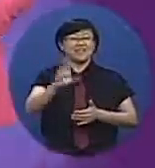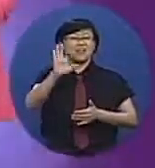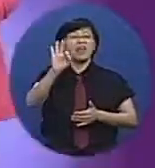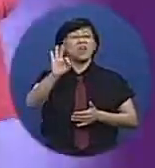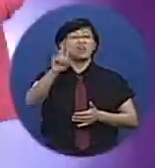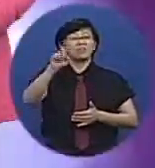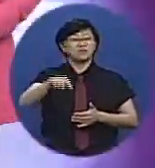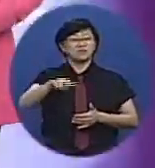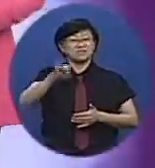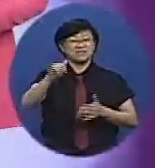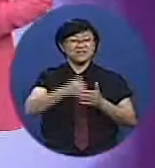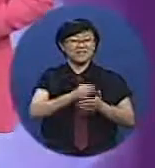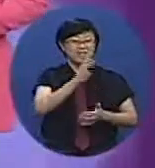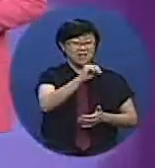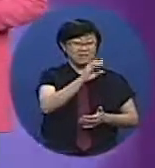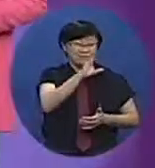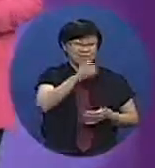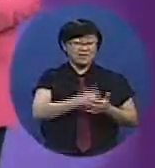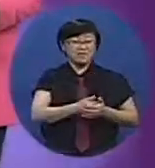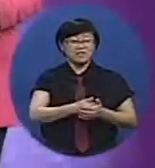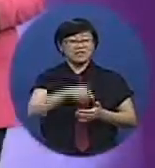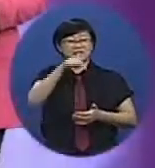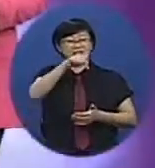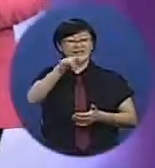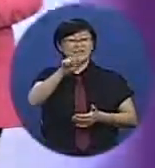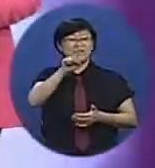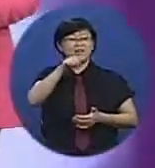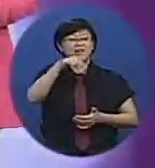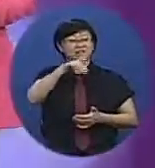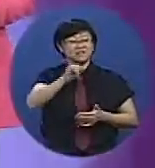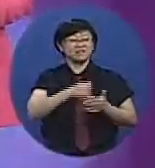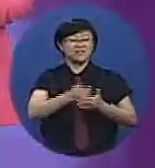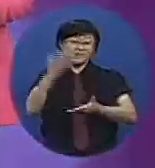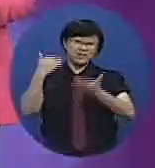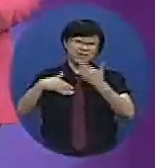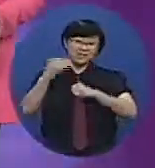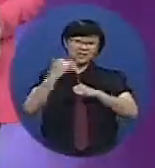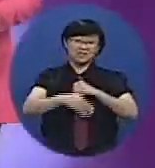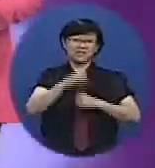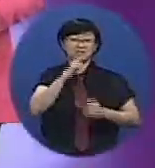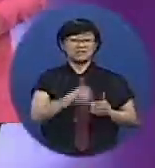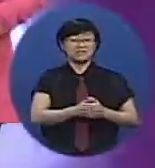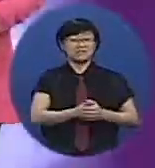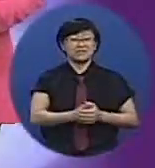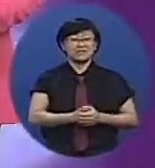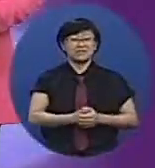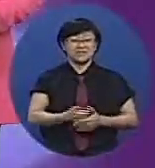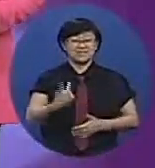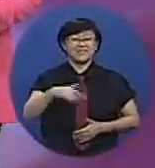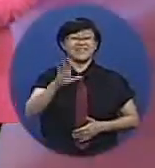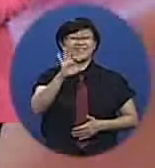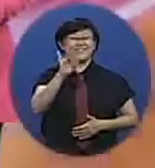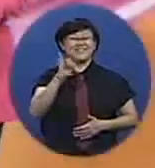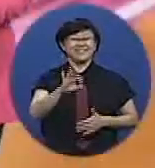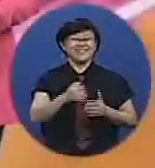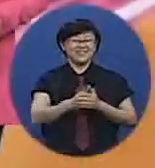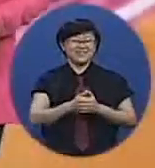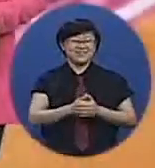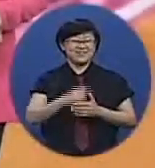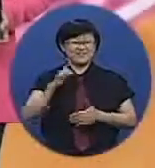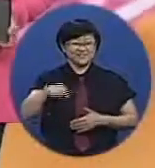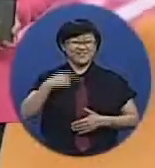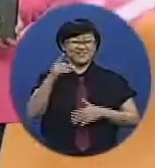아, MC는 까치. 까치. 그렇습니다. 자, 다, 저 앵무새 송봉수입니다. 다음